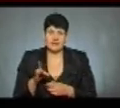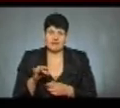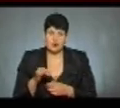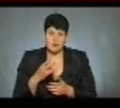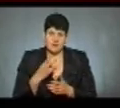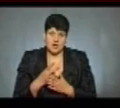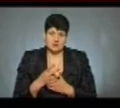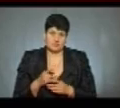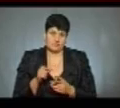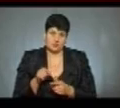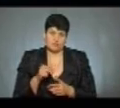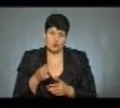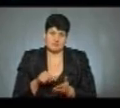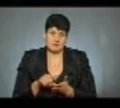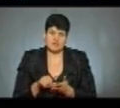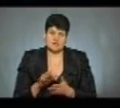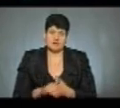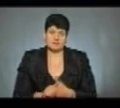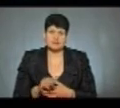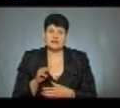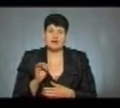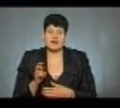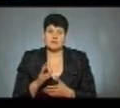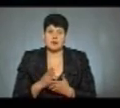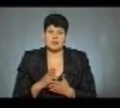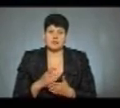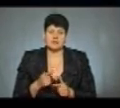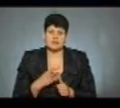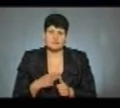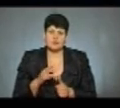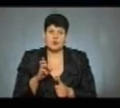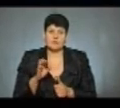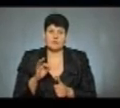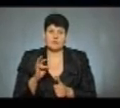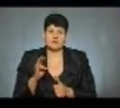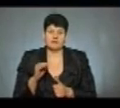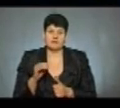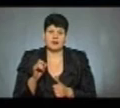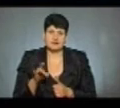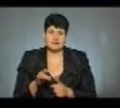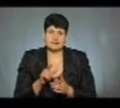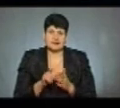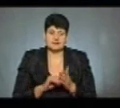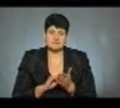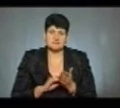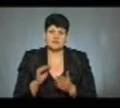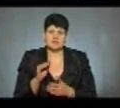його представимо. Так. Трек має назву «Bonfire», що з англійської «Полум'я». Текст до пісні написав